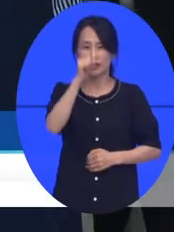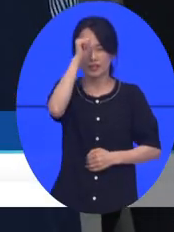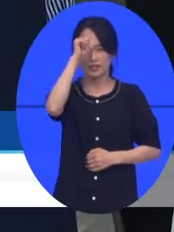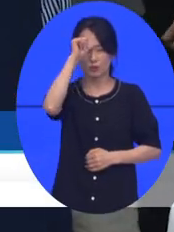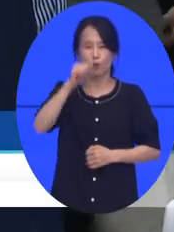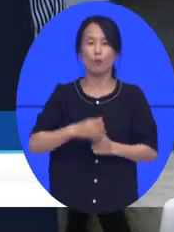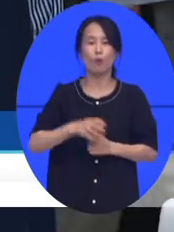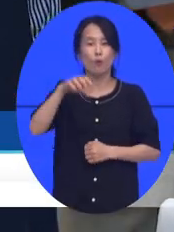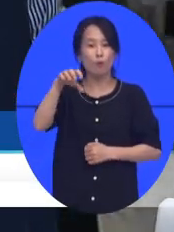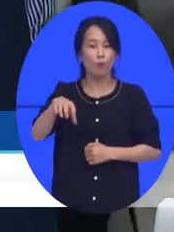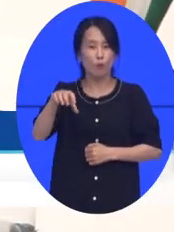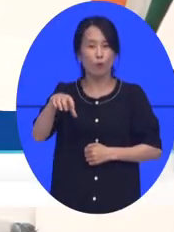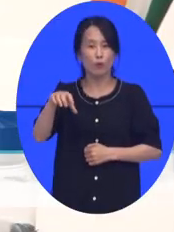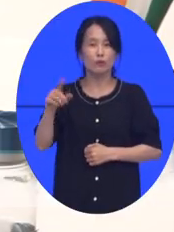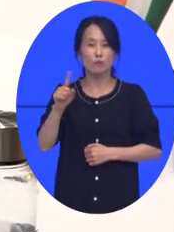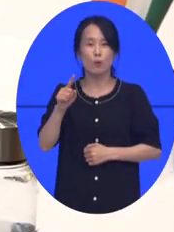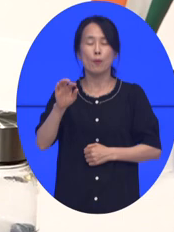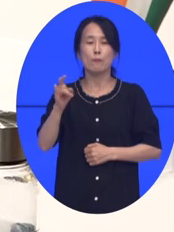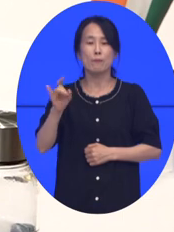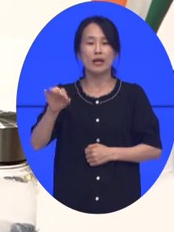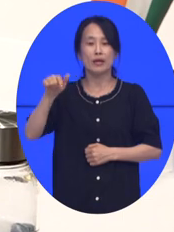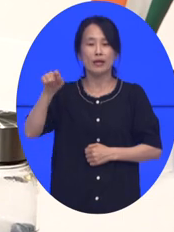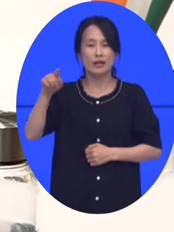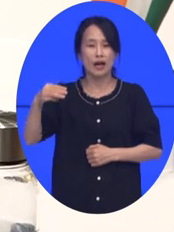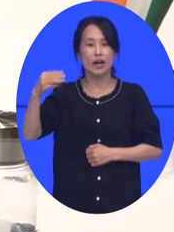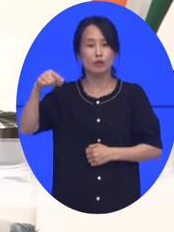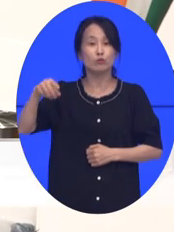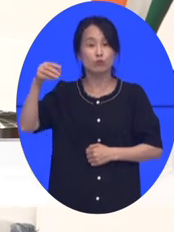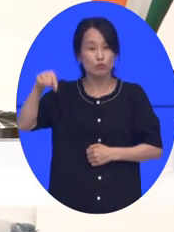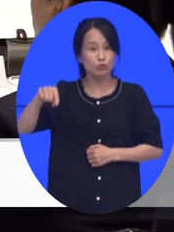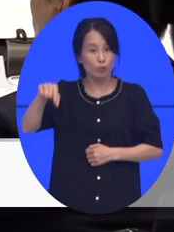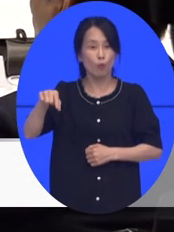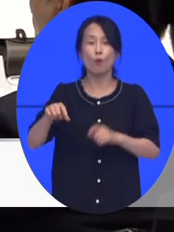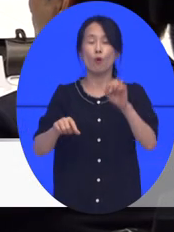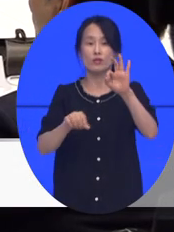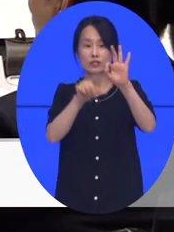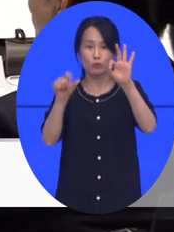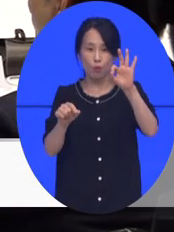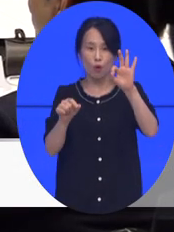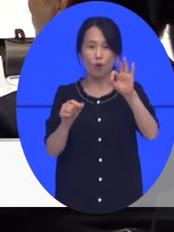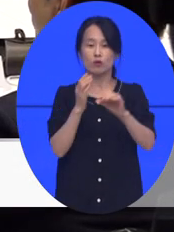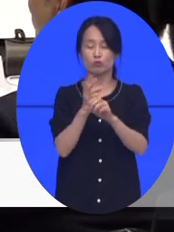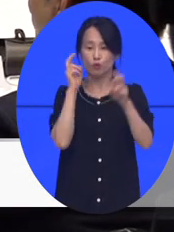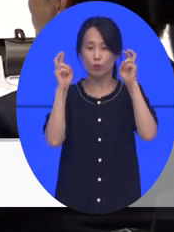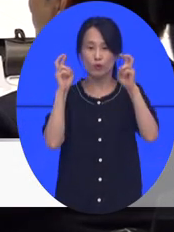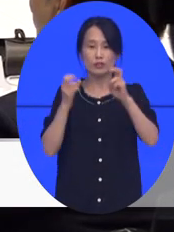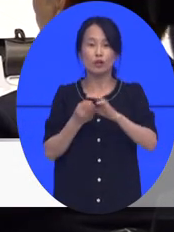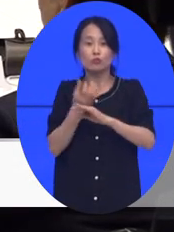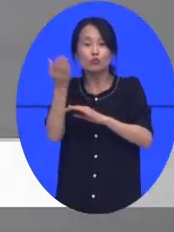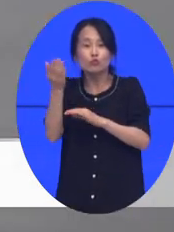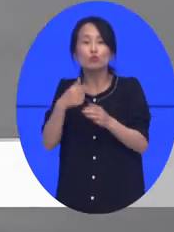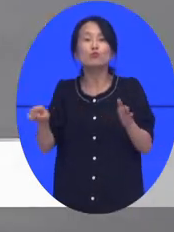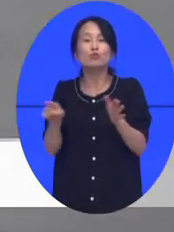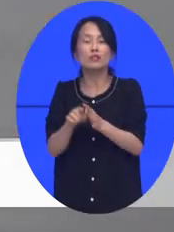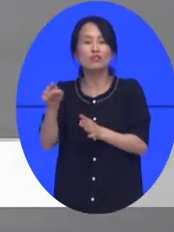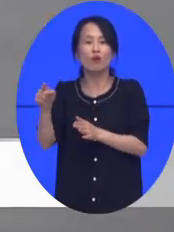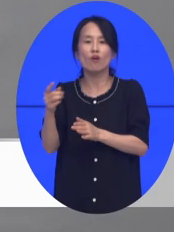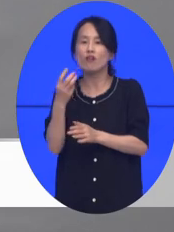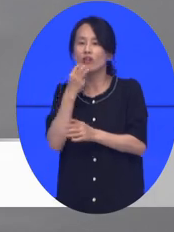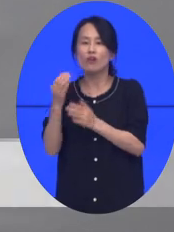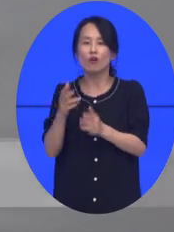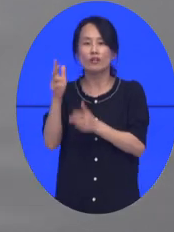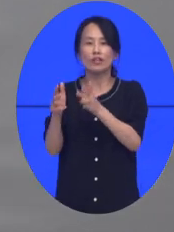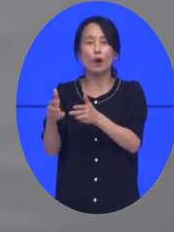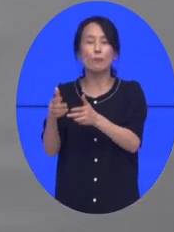인도의 미래 성장산업 집적지를 꼽히는 뱅갈로로 이곳에 오는 10월 돈의 중소기업의 수출 마케팅을 위한 현재 사무소 경기